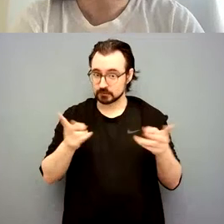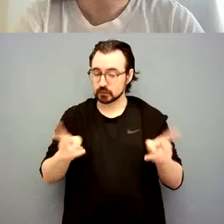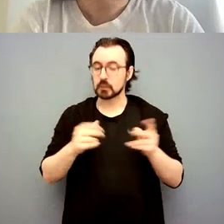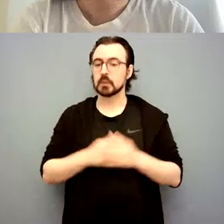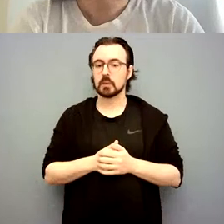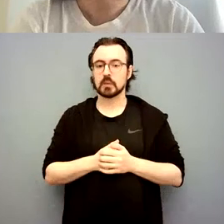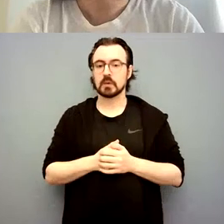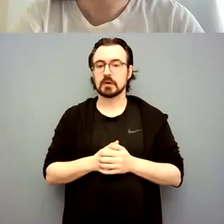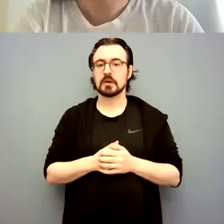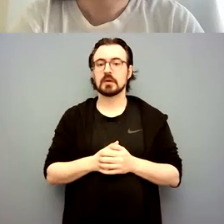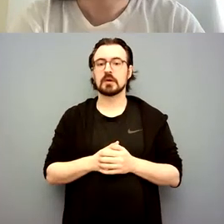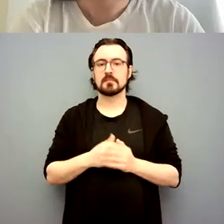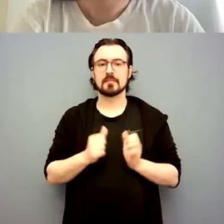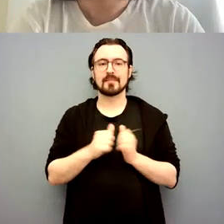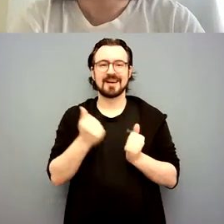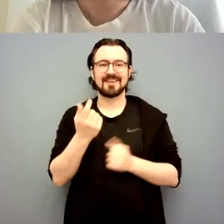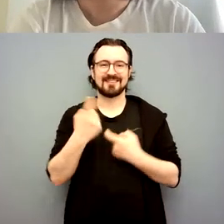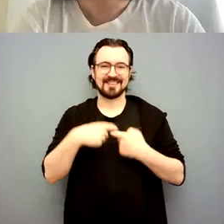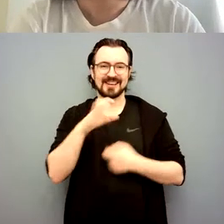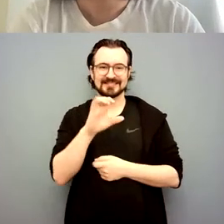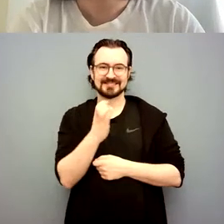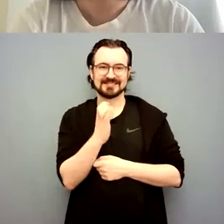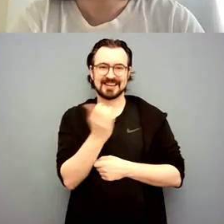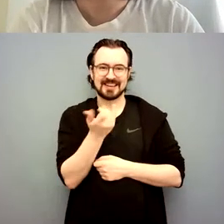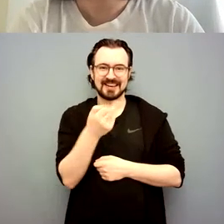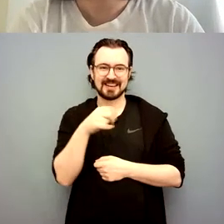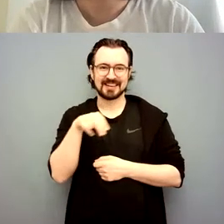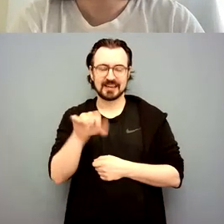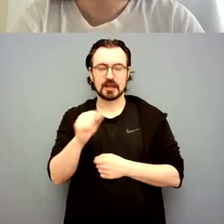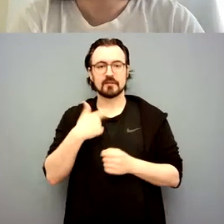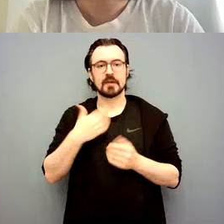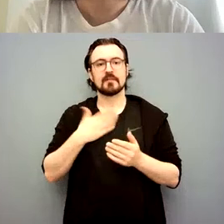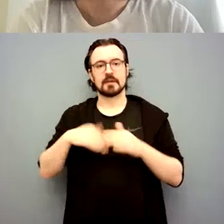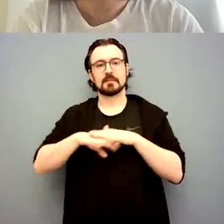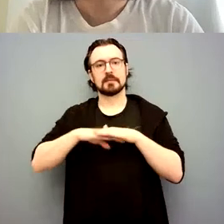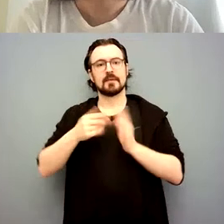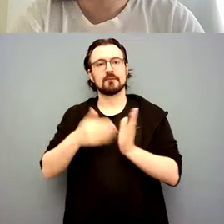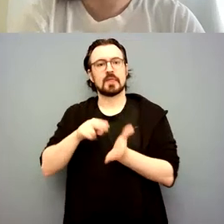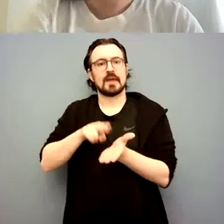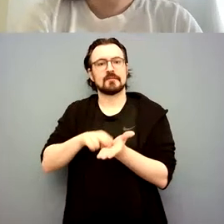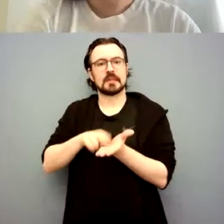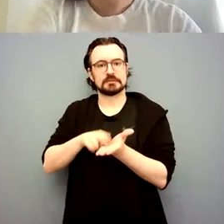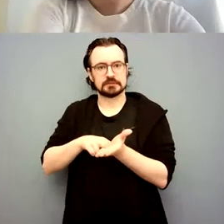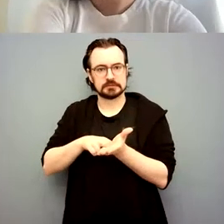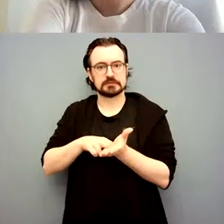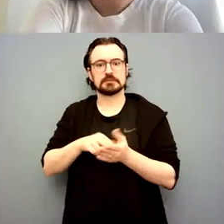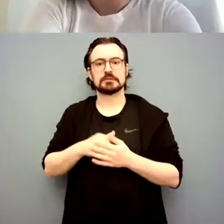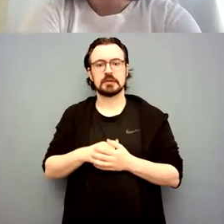När det gäller screening så vill vi liberaler att man ska utgå från evidens. Och